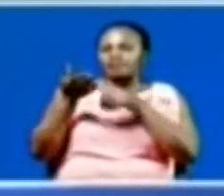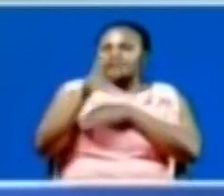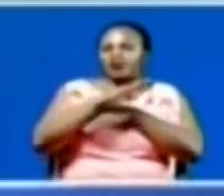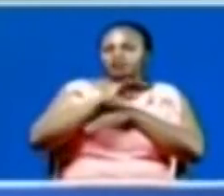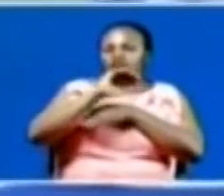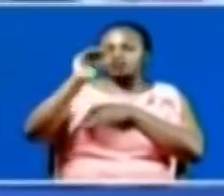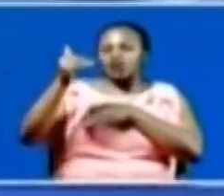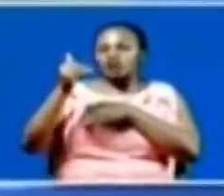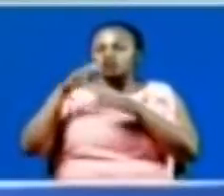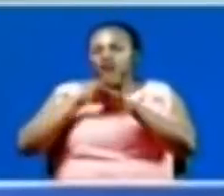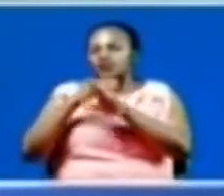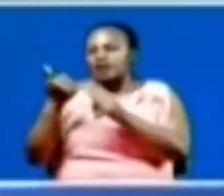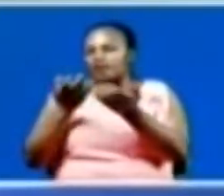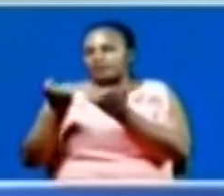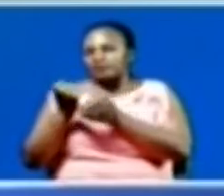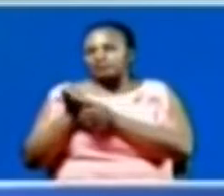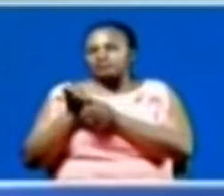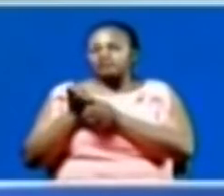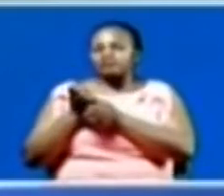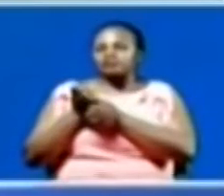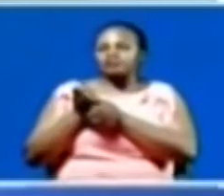mjini kwa shughuli zingine. Kamto